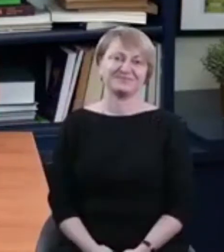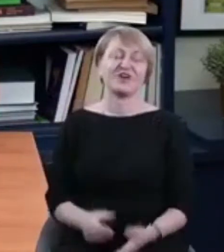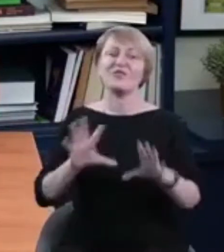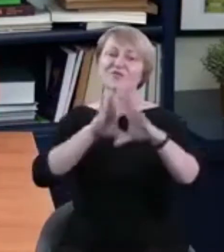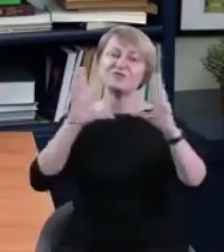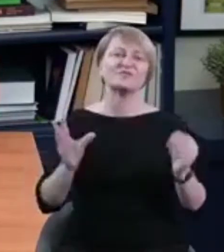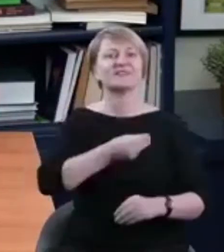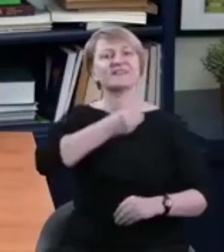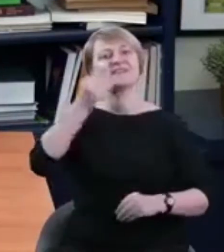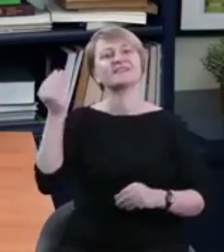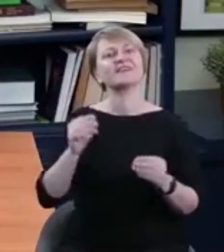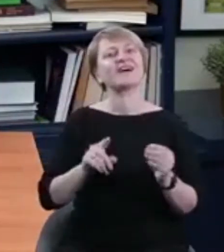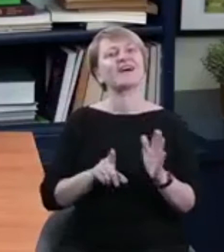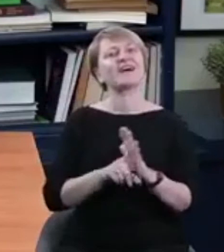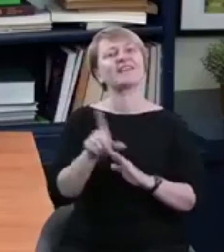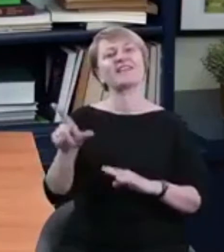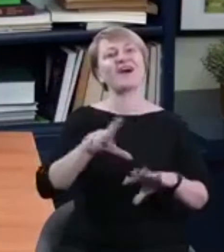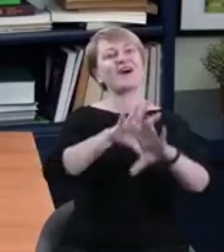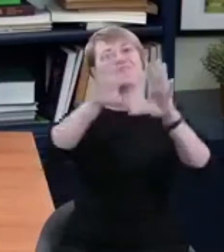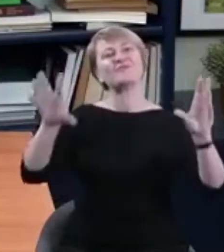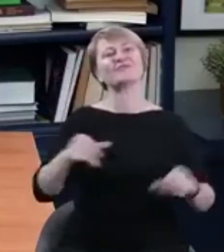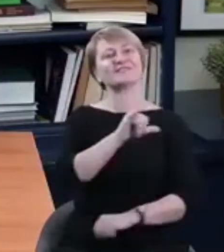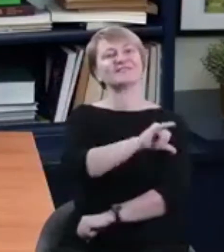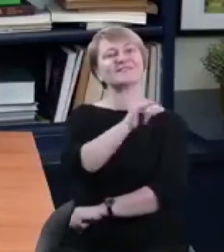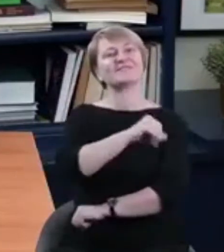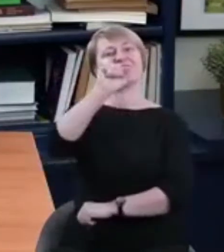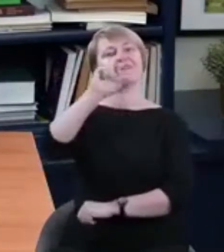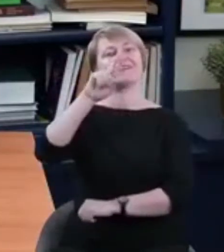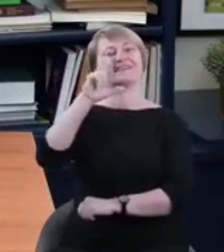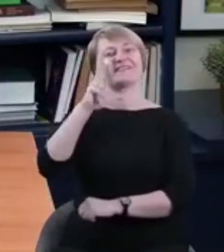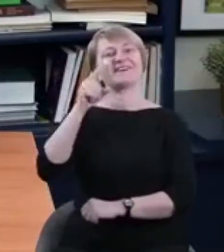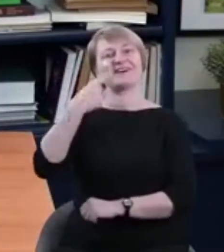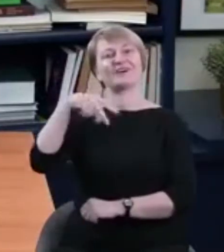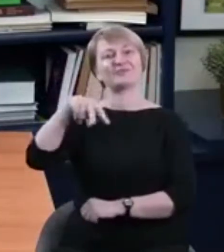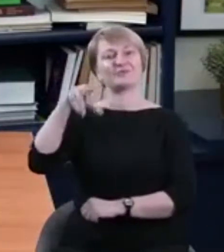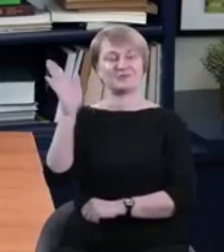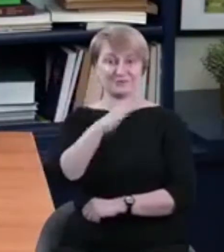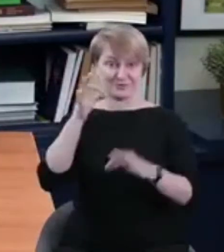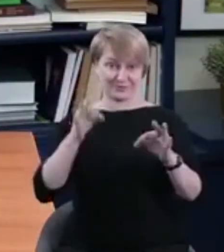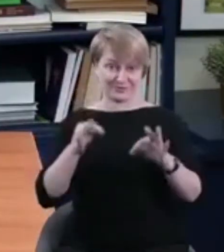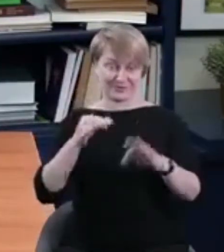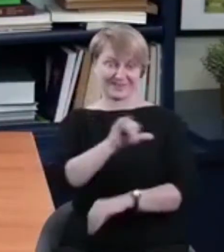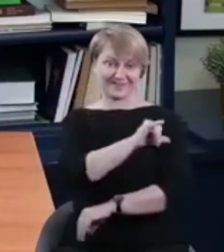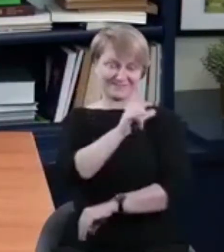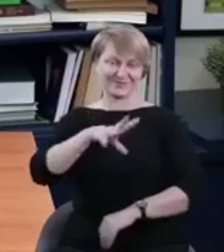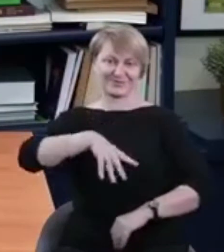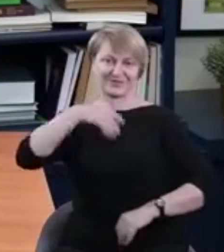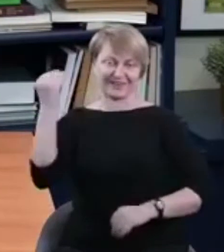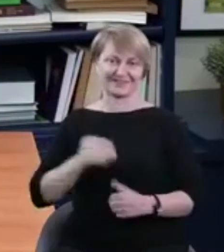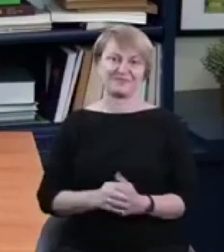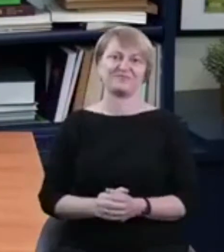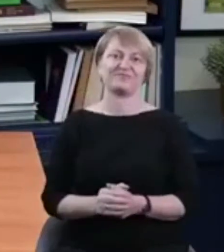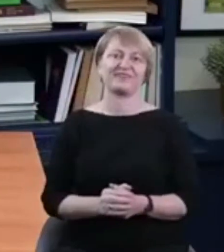wszystkiego najlepszego dla wszystkich mediów dzisiaj mają inny w związku z tym że mamy mieliśmy to chcę was